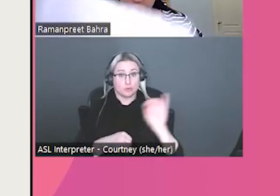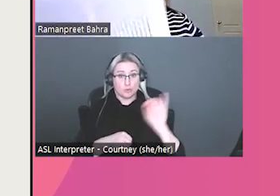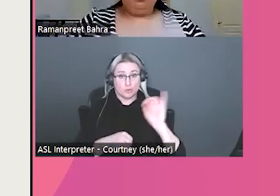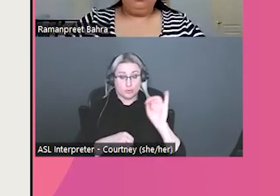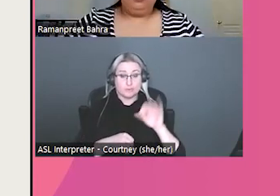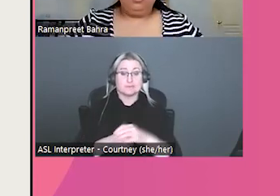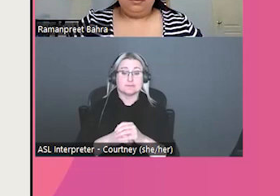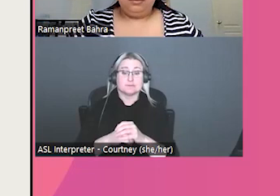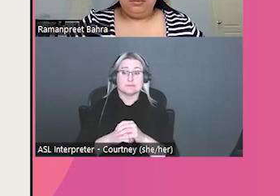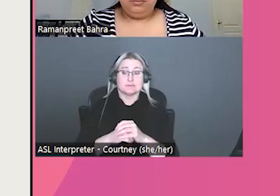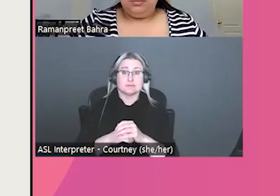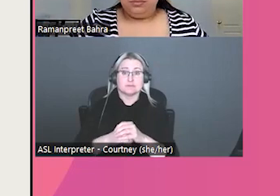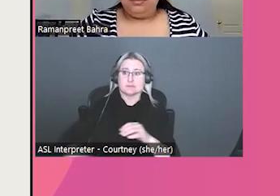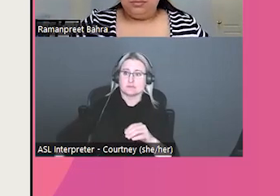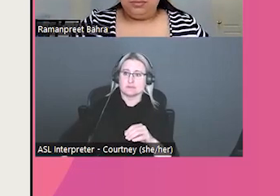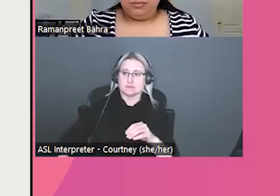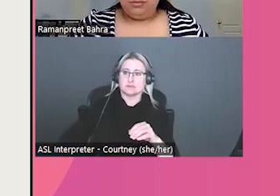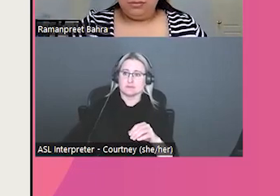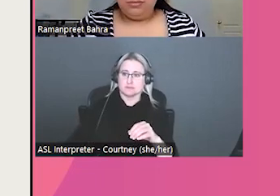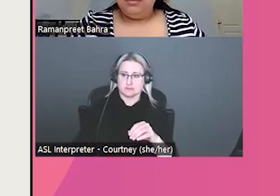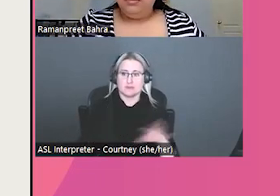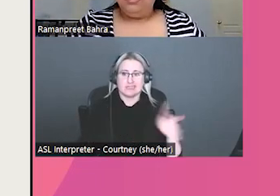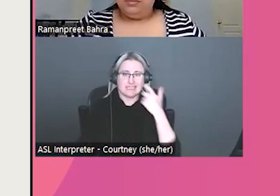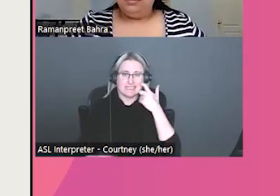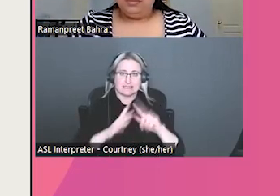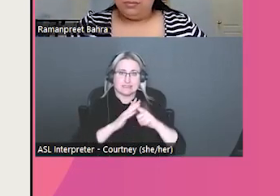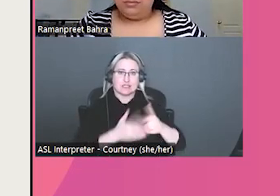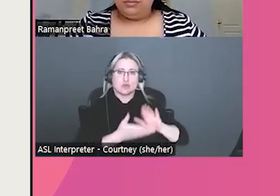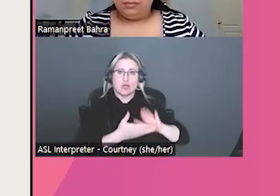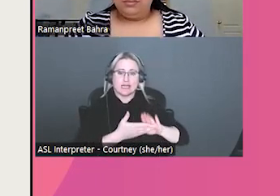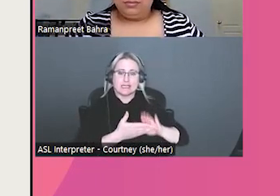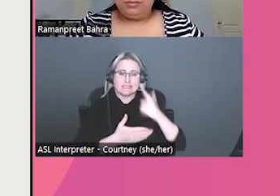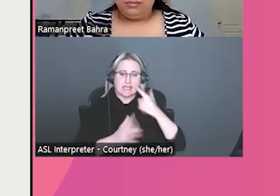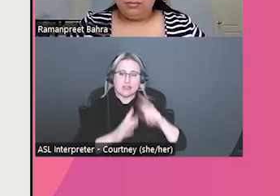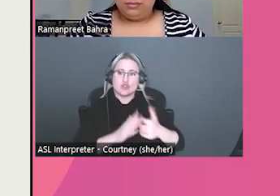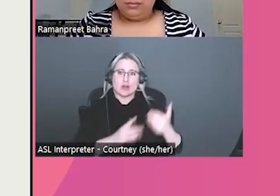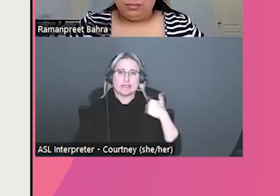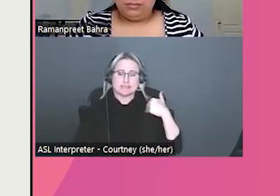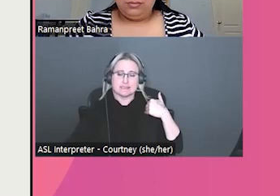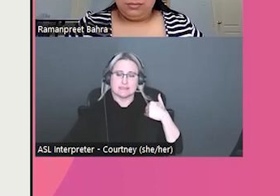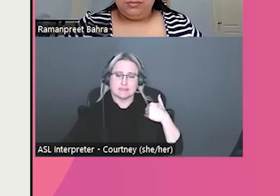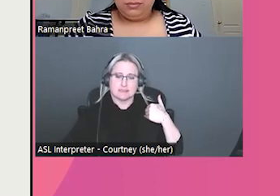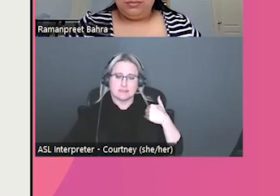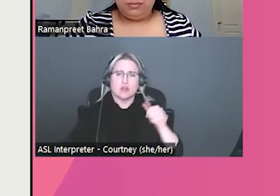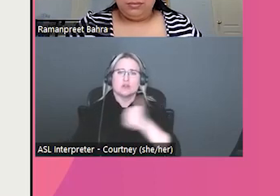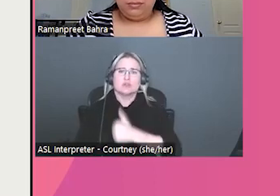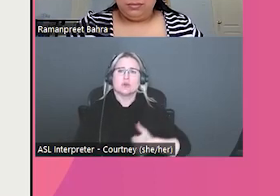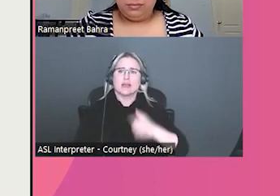Obesity, medicalized language that I discussed at the start of our webinar today that contributes to the